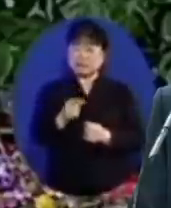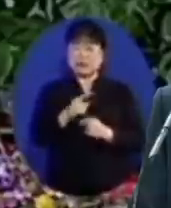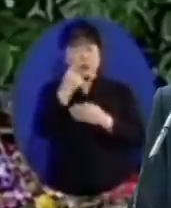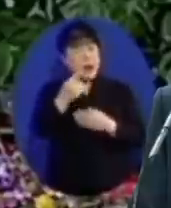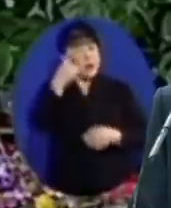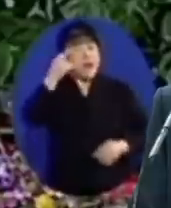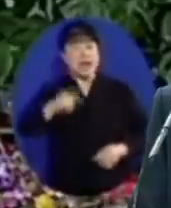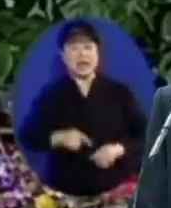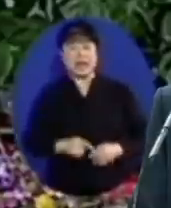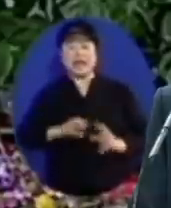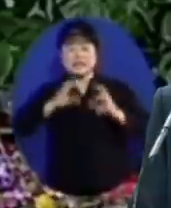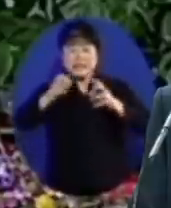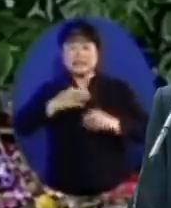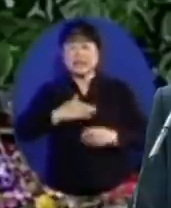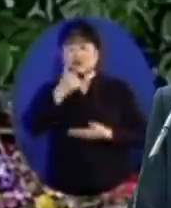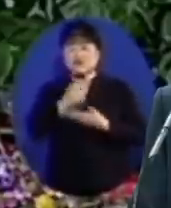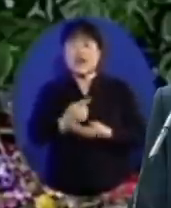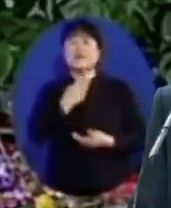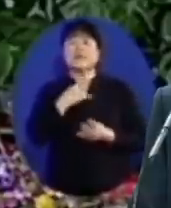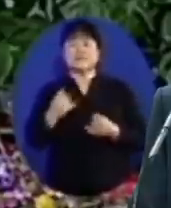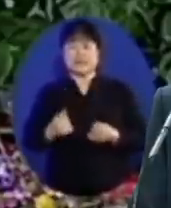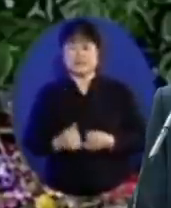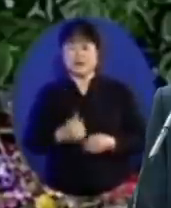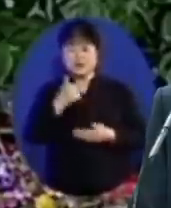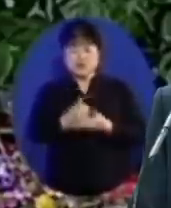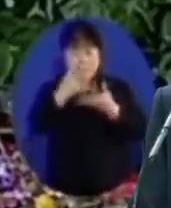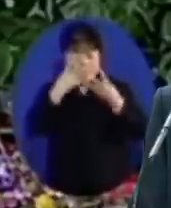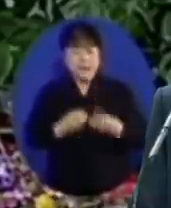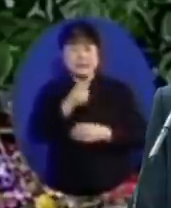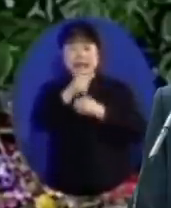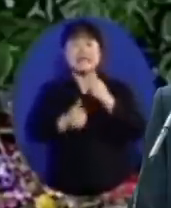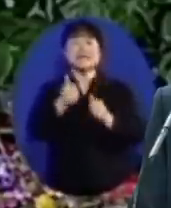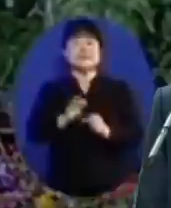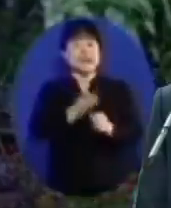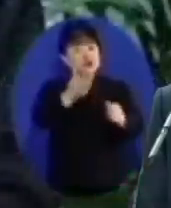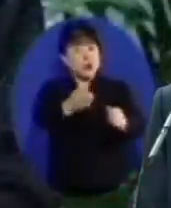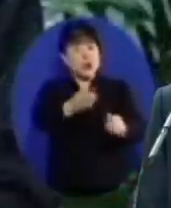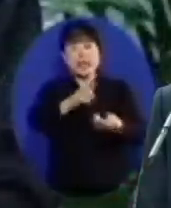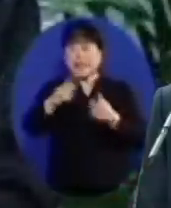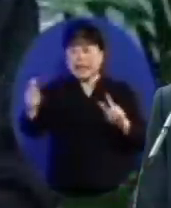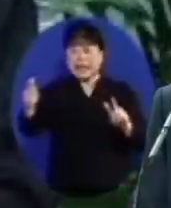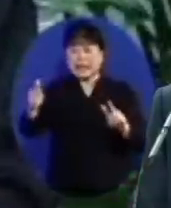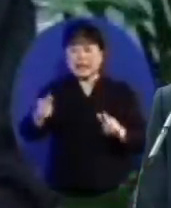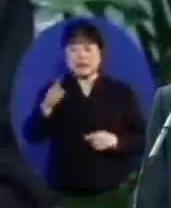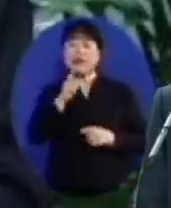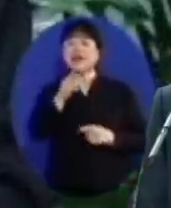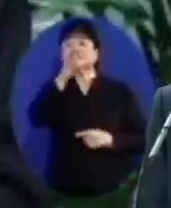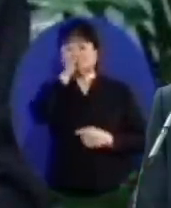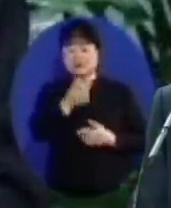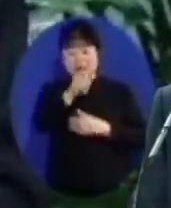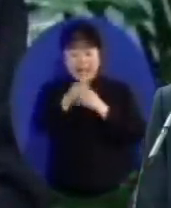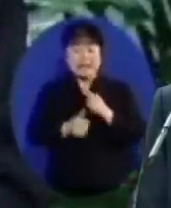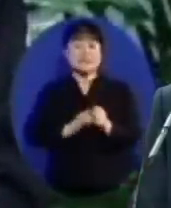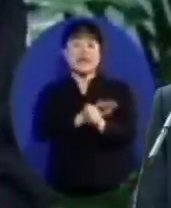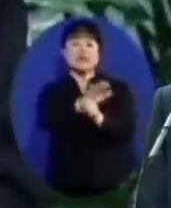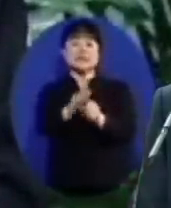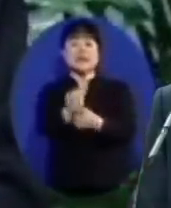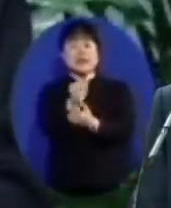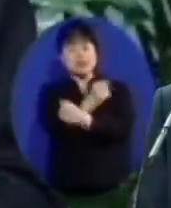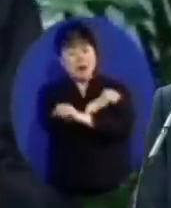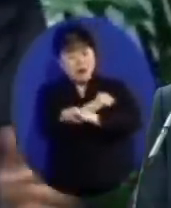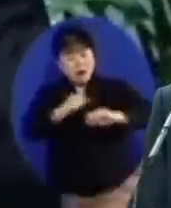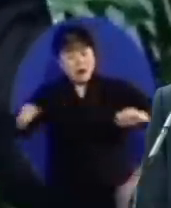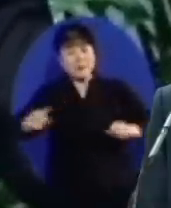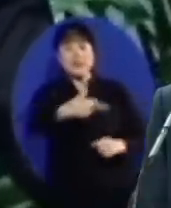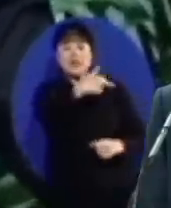나오냐, 세상에 다 아는 죄인인데 저런 사람을 하나님이 사랑하겠느냐 그렇게 말하는데, 하나님의 사랑의 넓이가